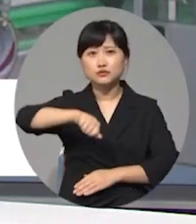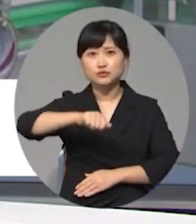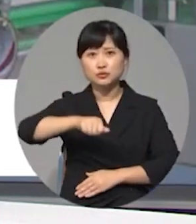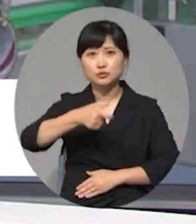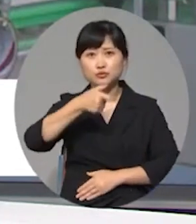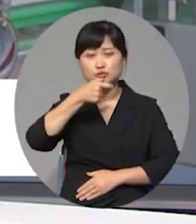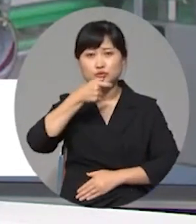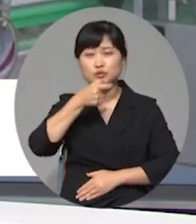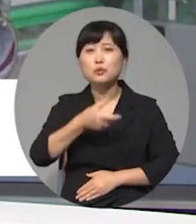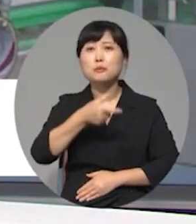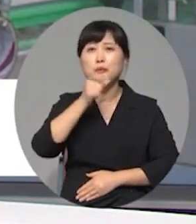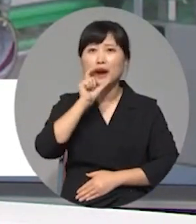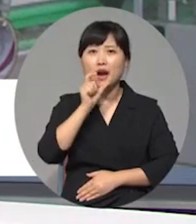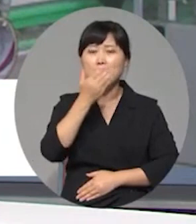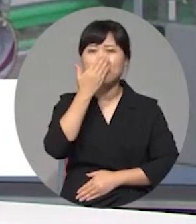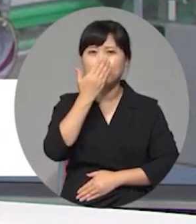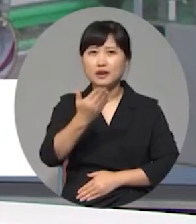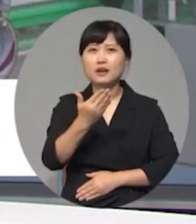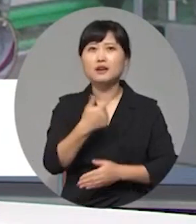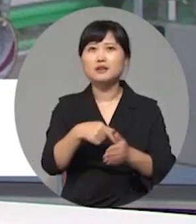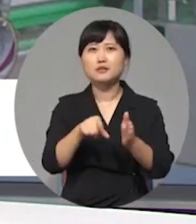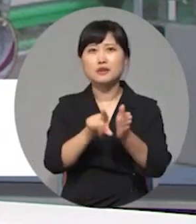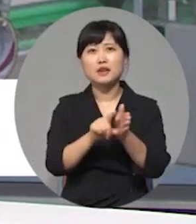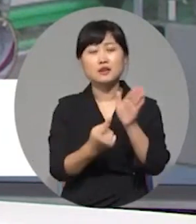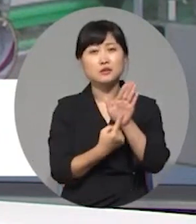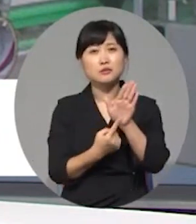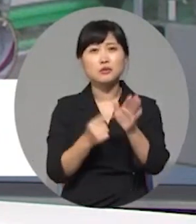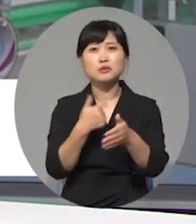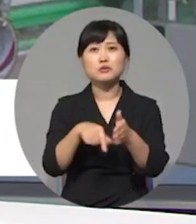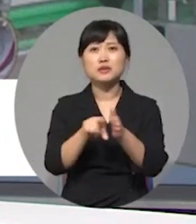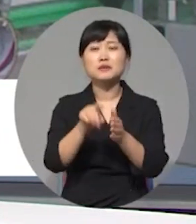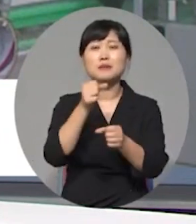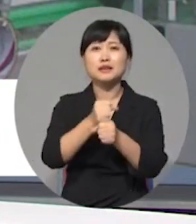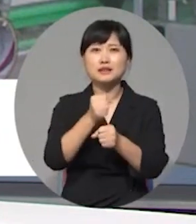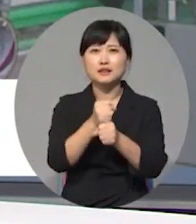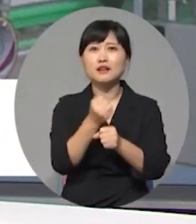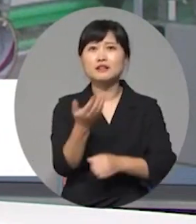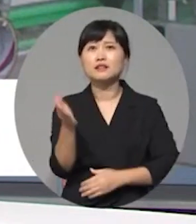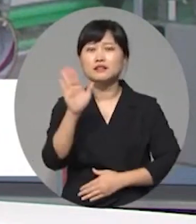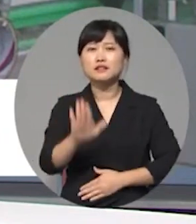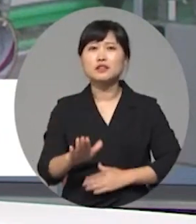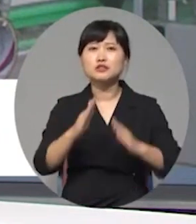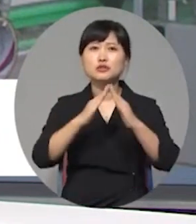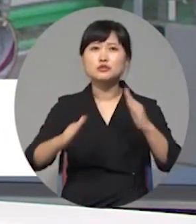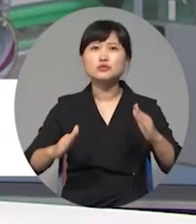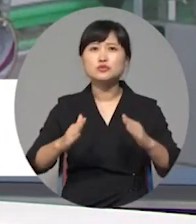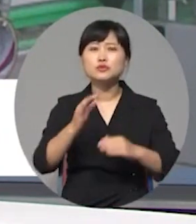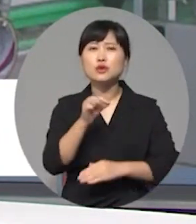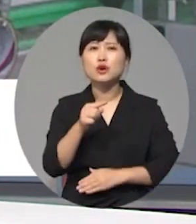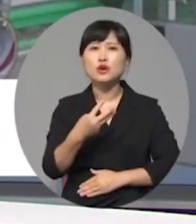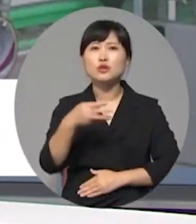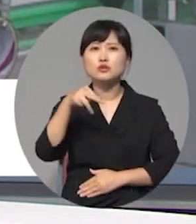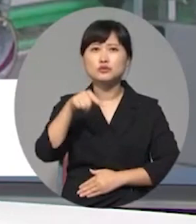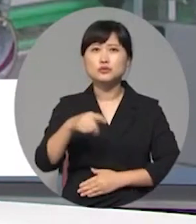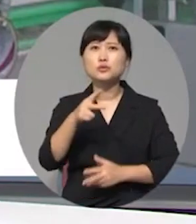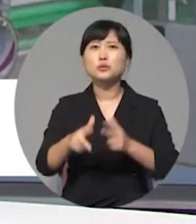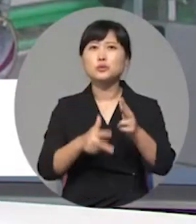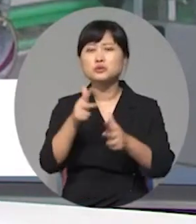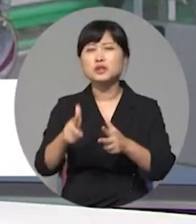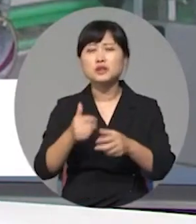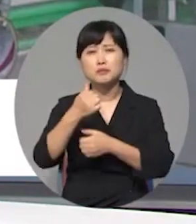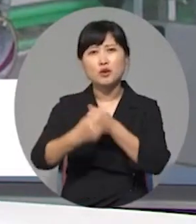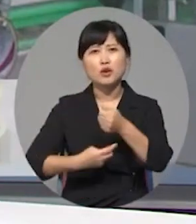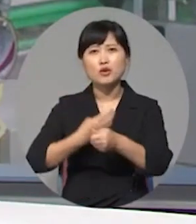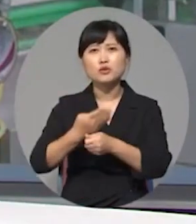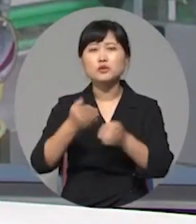수 있다는 사실을 알리기 위해 개발한 제품인데요. 그런데 어쩐 일인지 전주 얼수 공장이 벌써 몇 년째 가동을